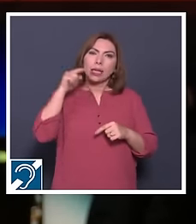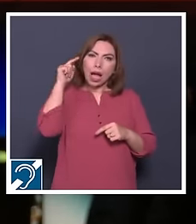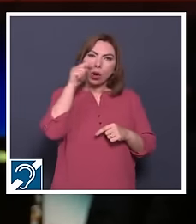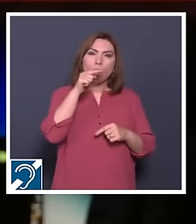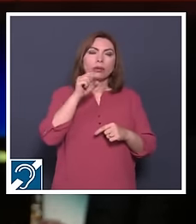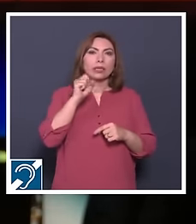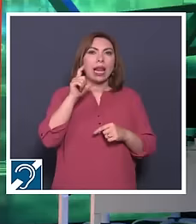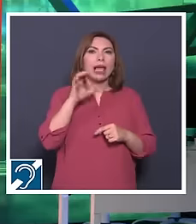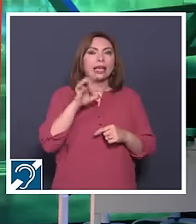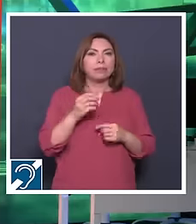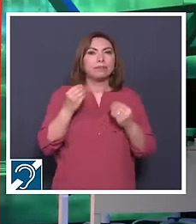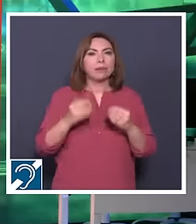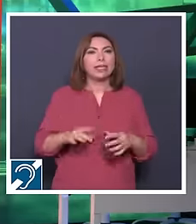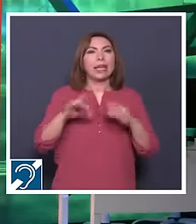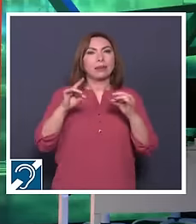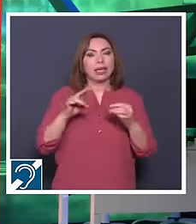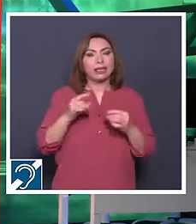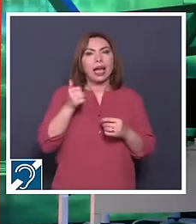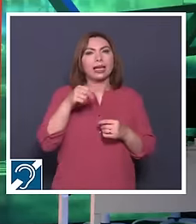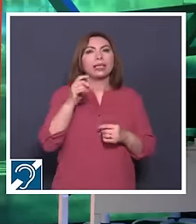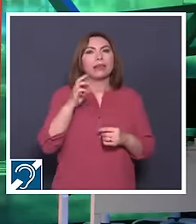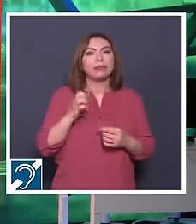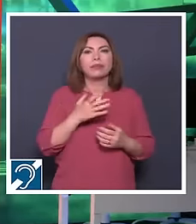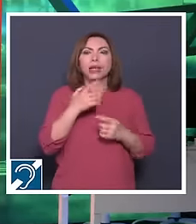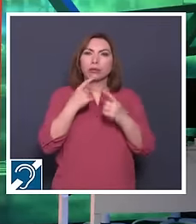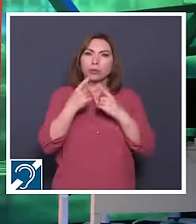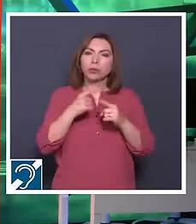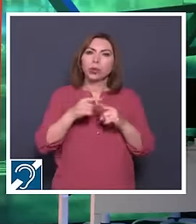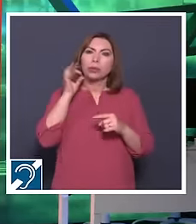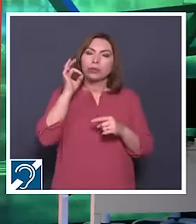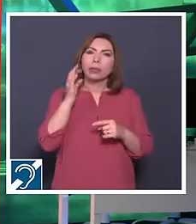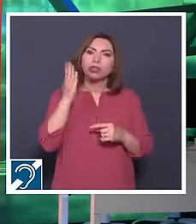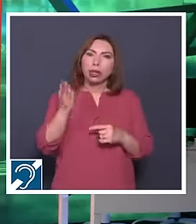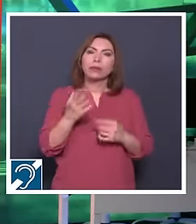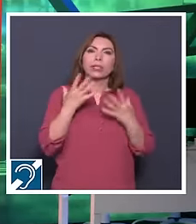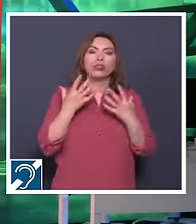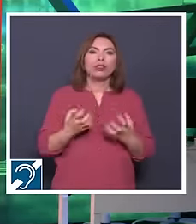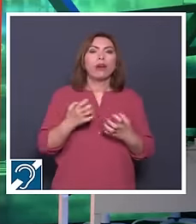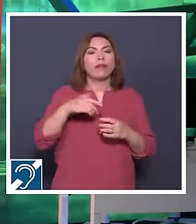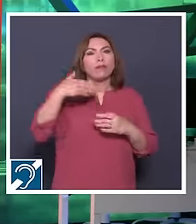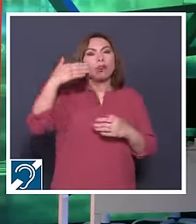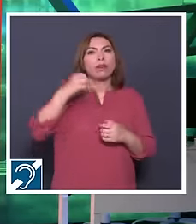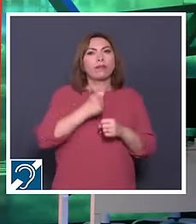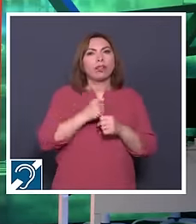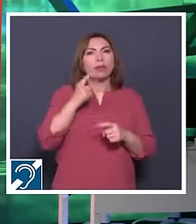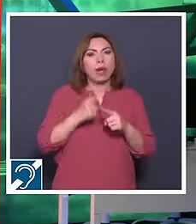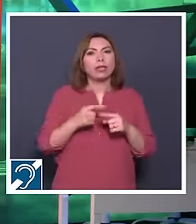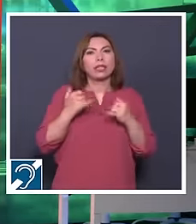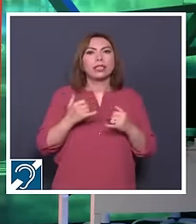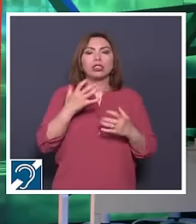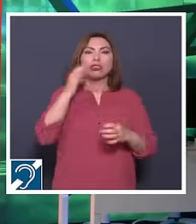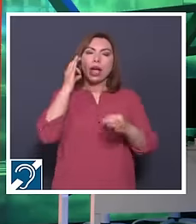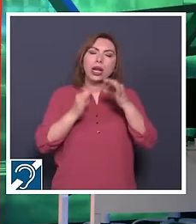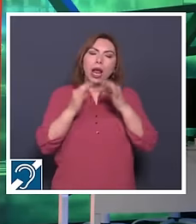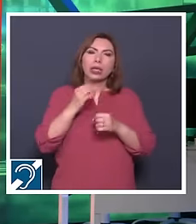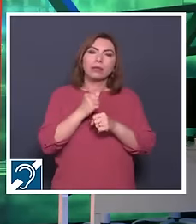chiar la Slănic. Bine te-am regăsit, Andre. Tu ai stat de vorbă cu specialiștii. Ce vor face mai exact astăzi? Ce